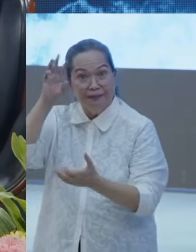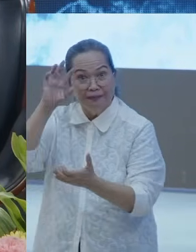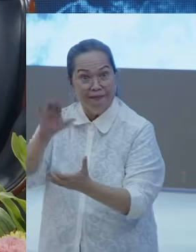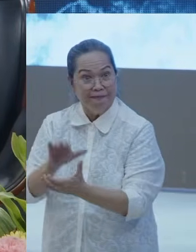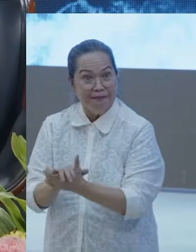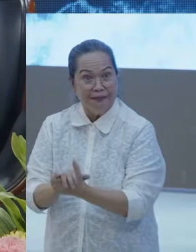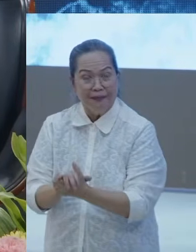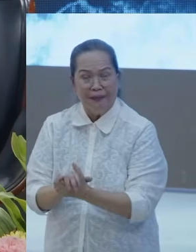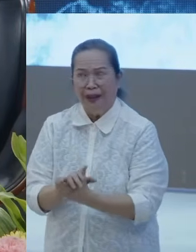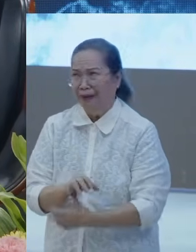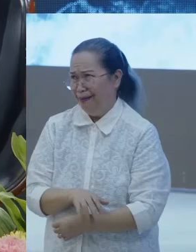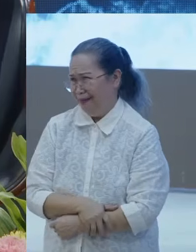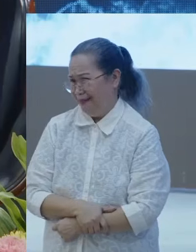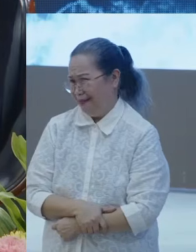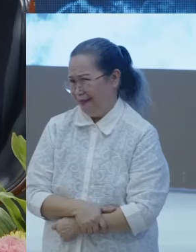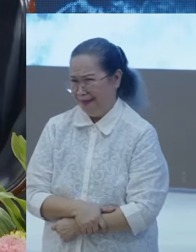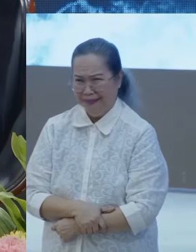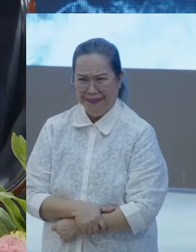So, Pastor,